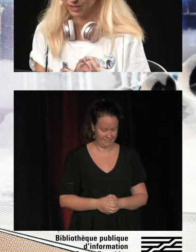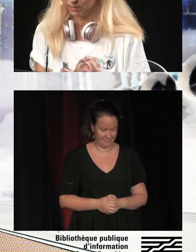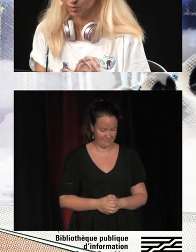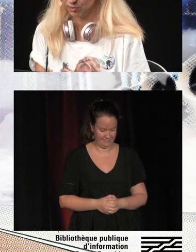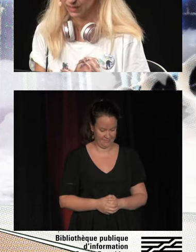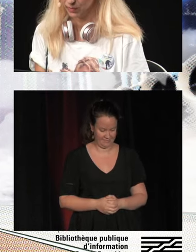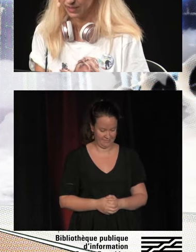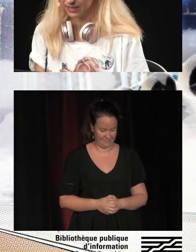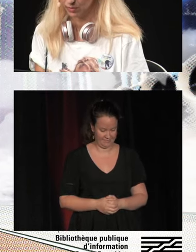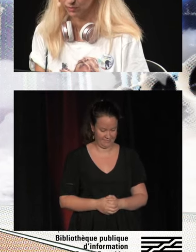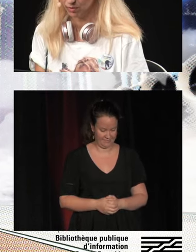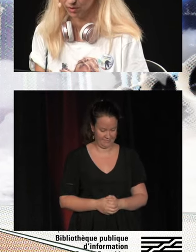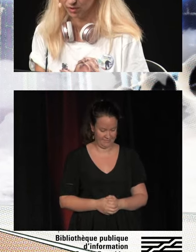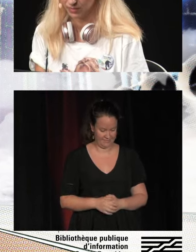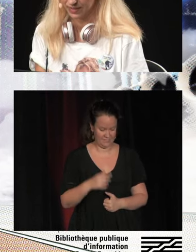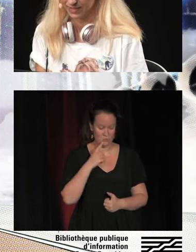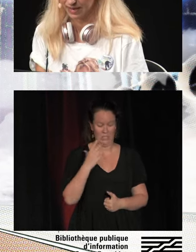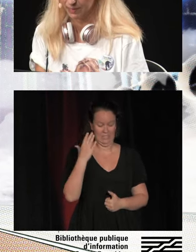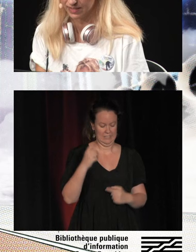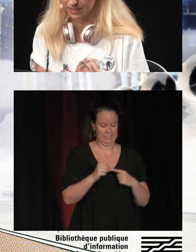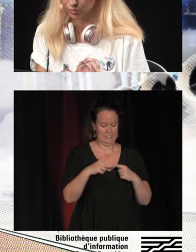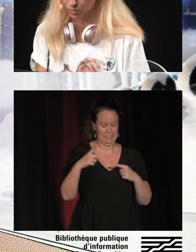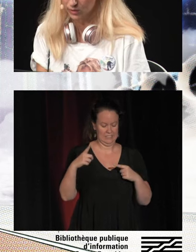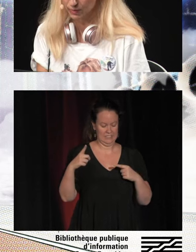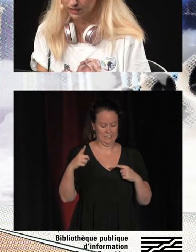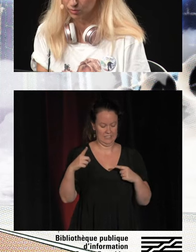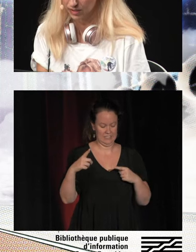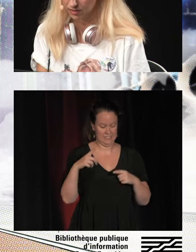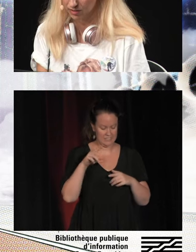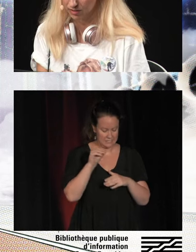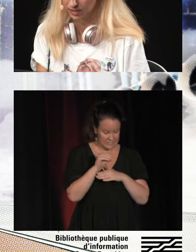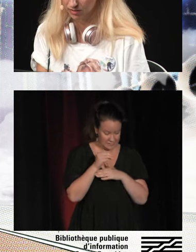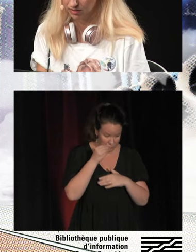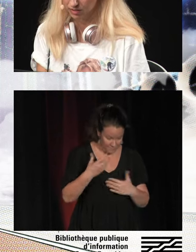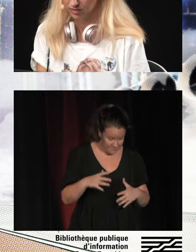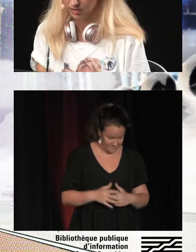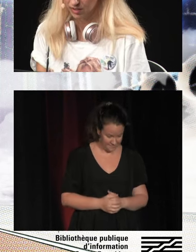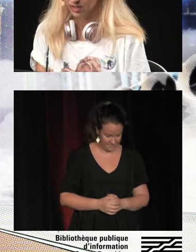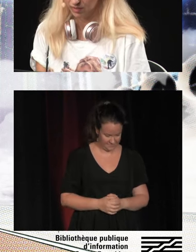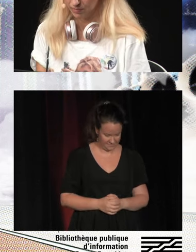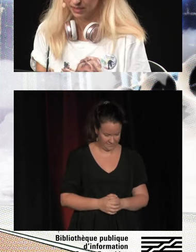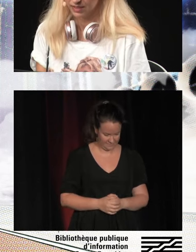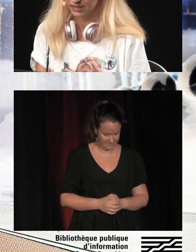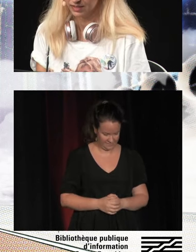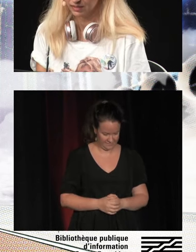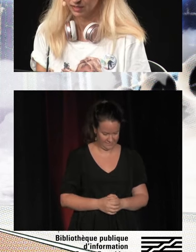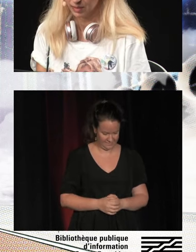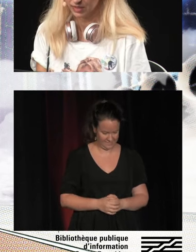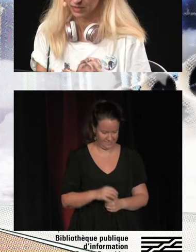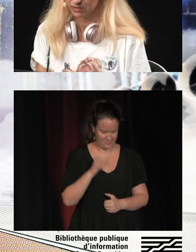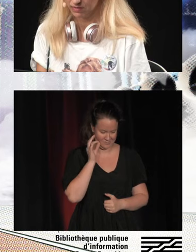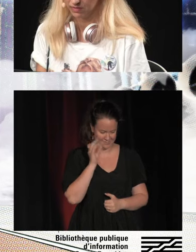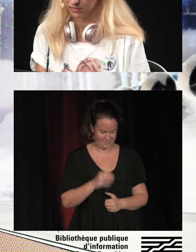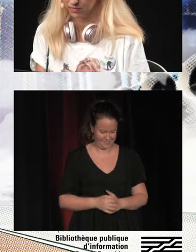Parce que bah, j'ai besoin d'une backup strat vu comment ça s'est mal passé. Tu nourris ou pas ? Tu viens ? Allez. Merci.